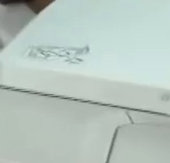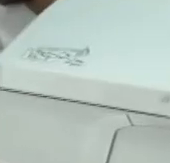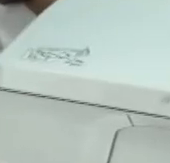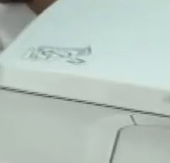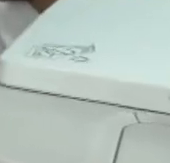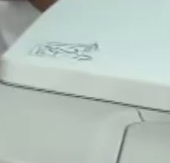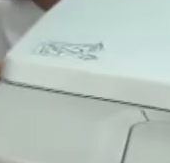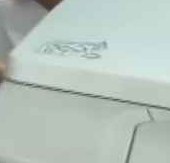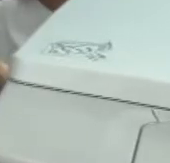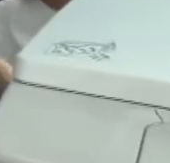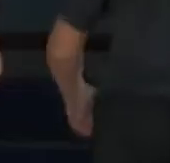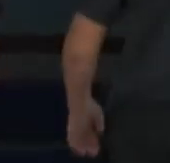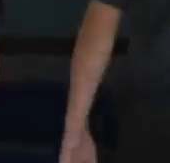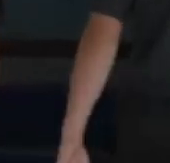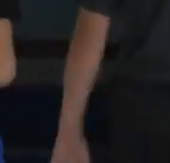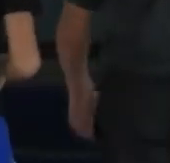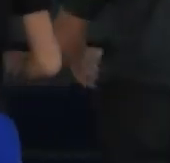2020.